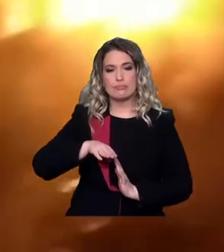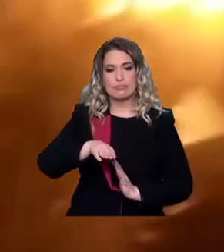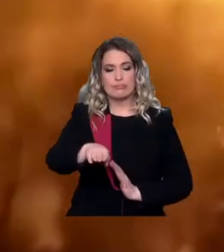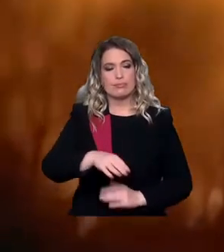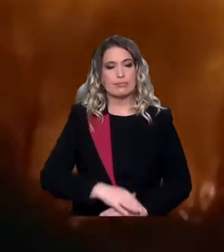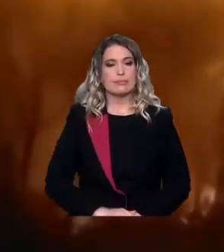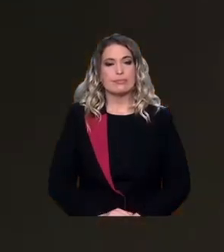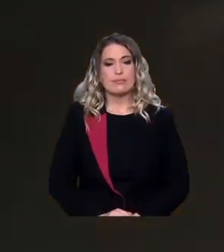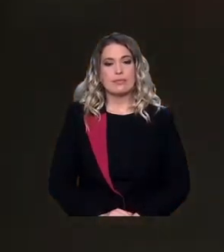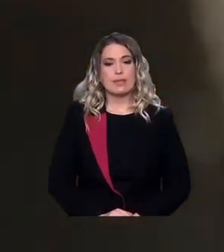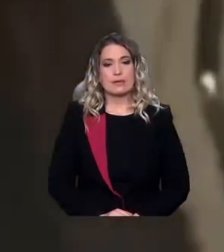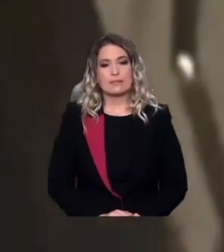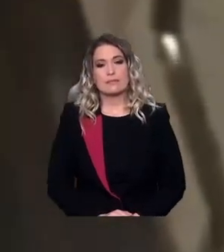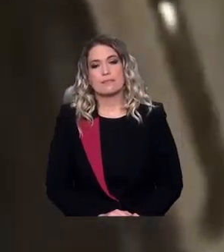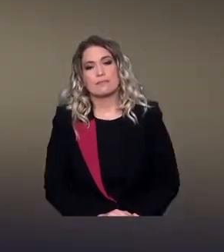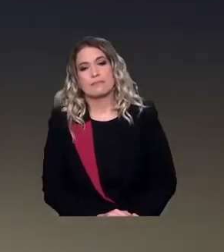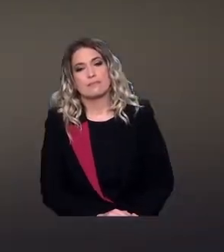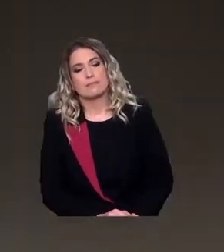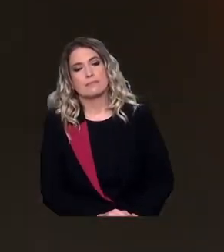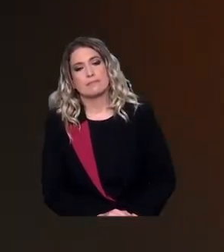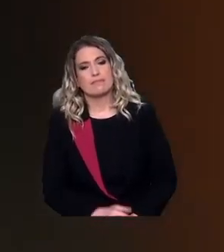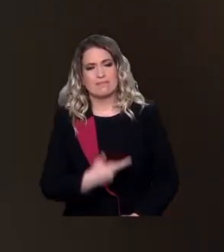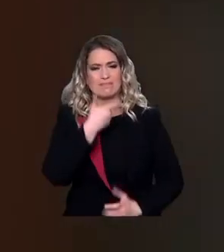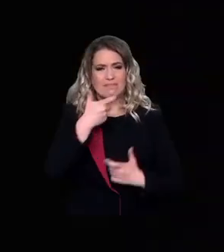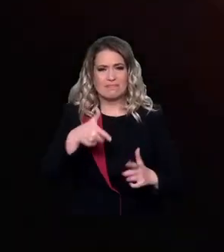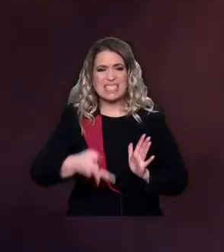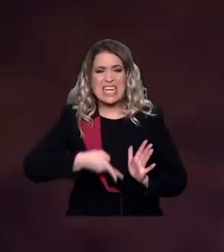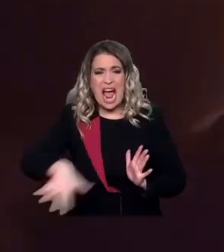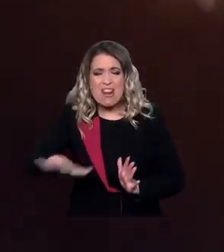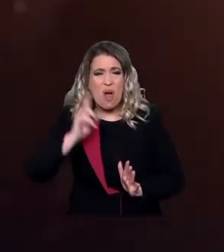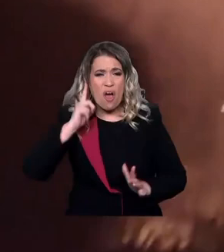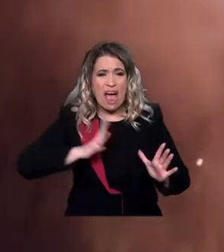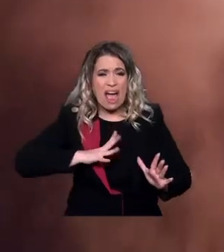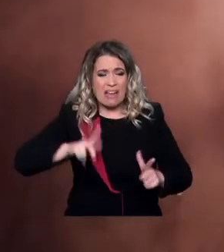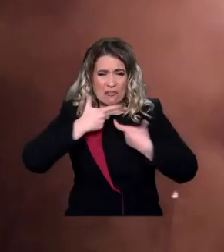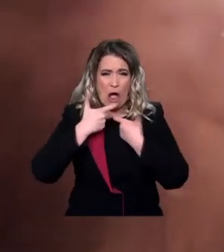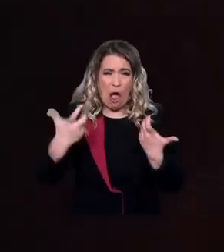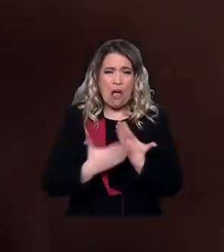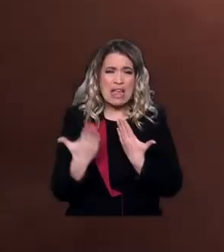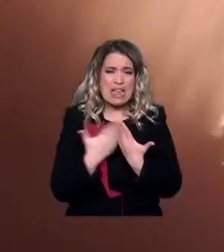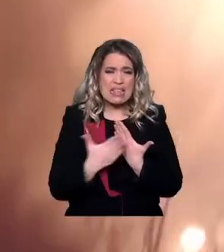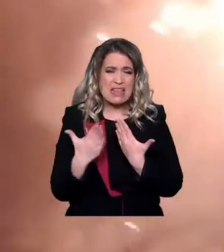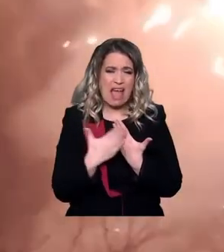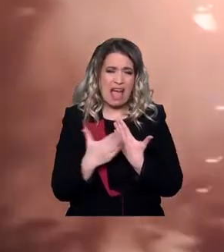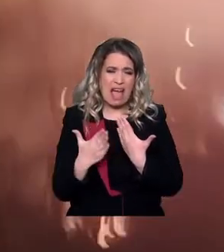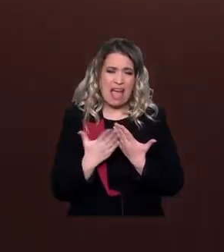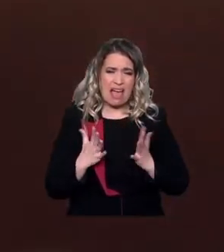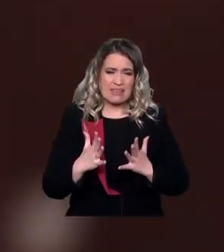έτοιμοι είναι όλοι αστο δένω όλοι ατο ρένο από